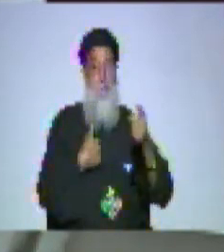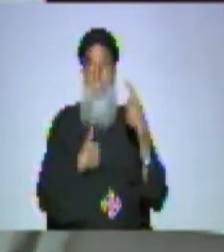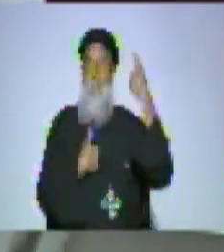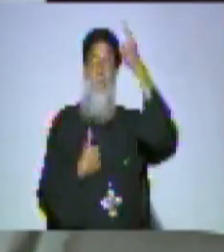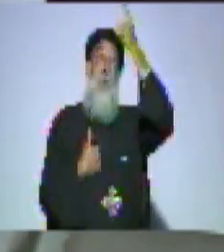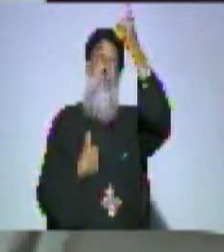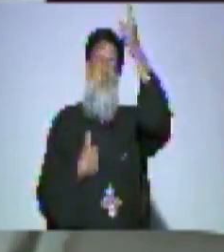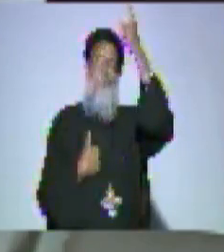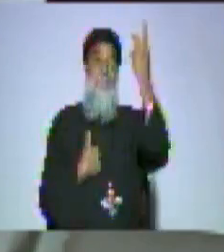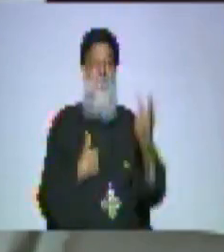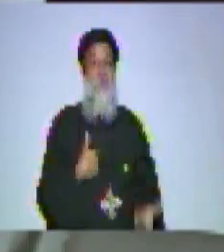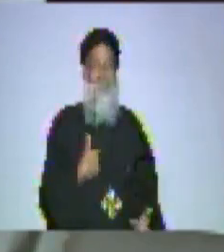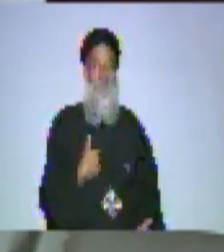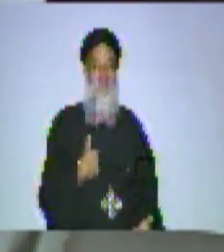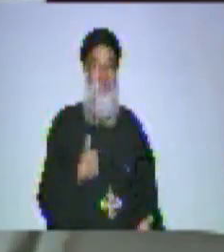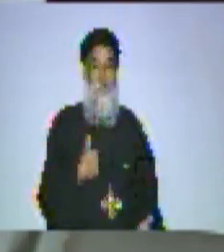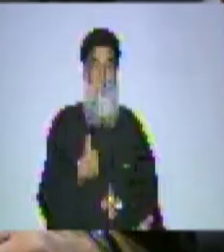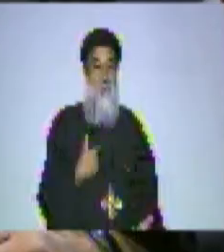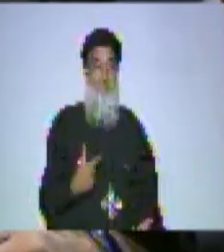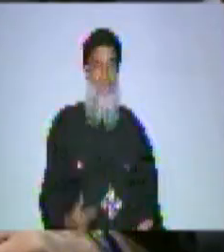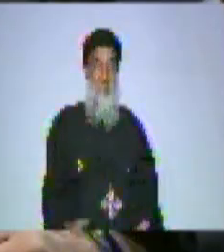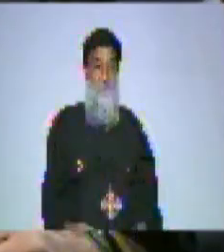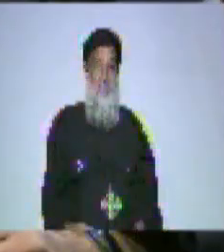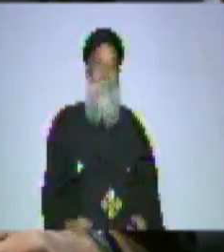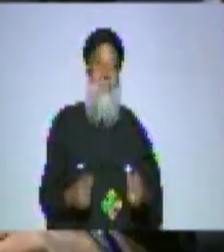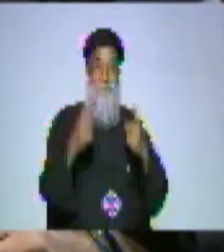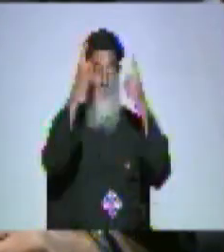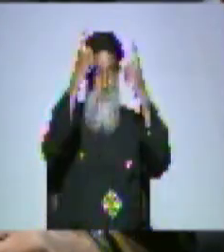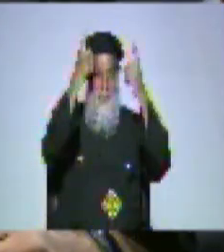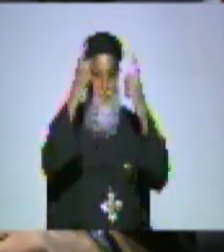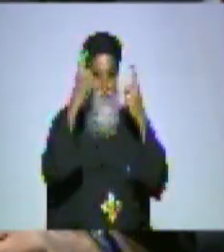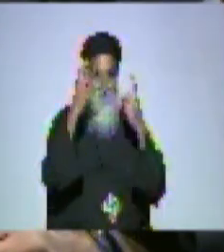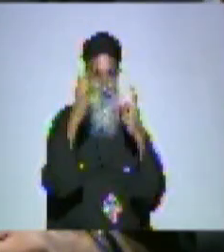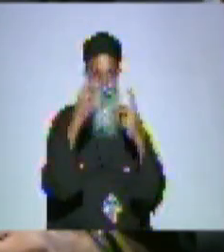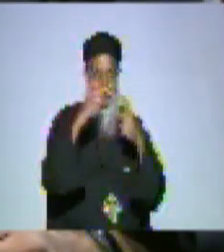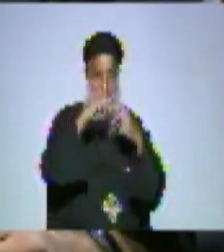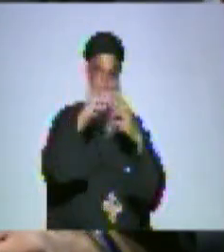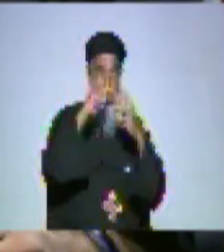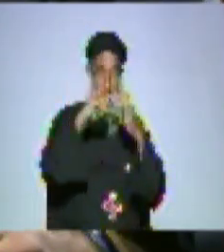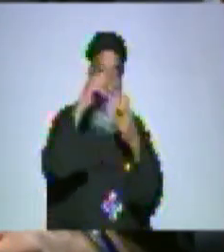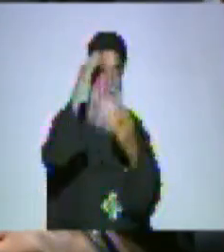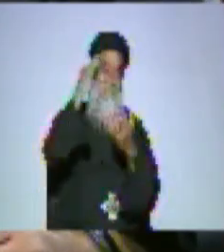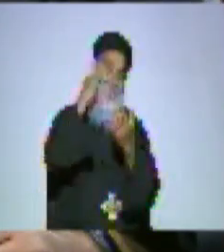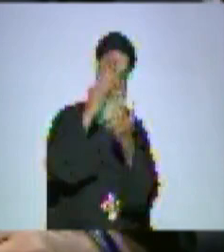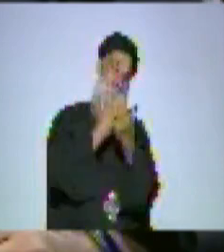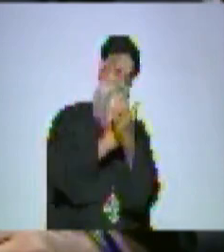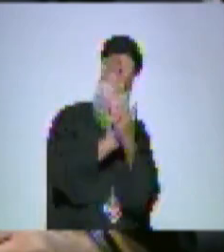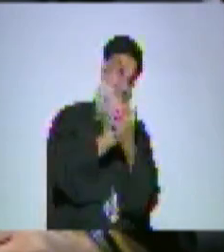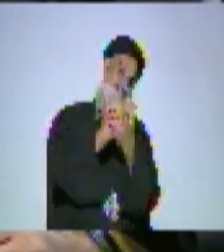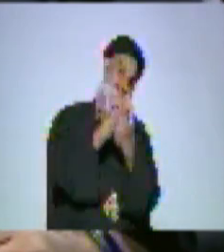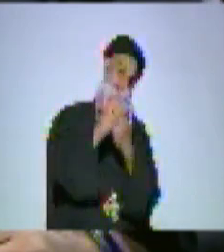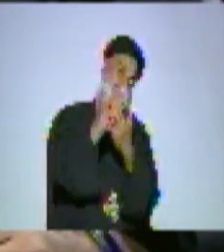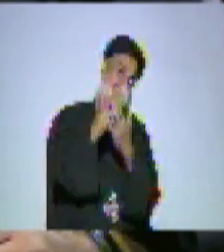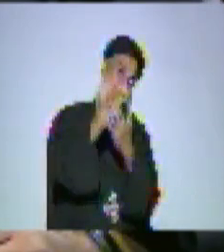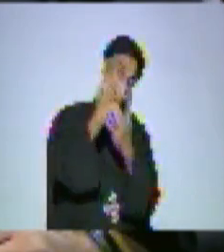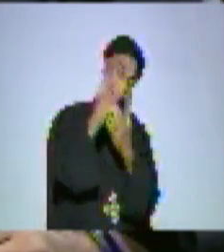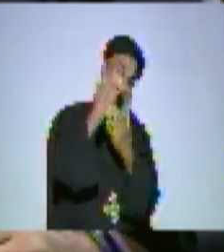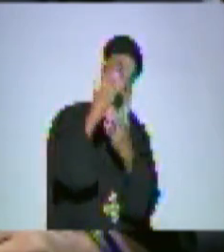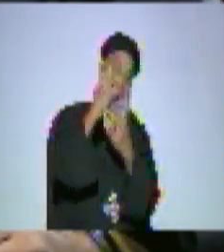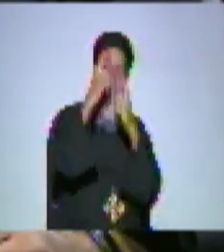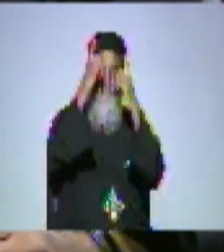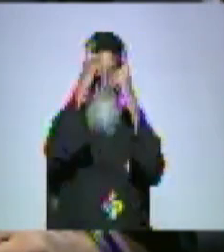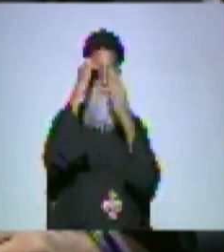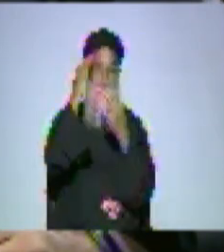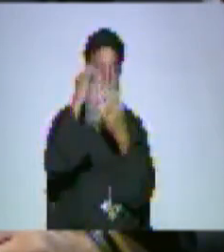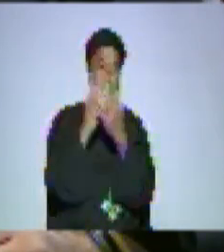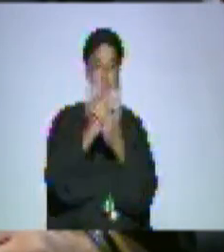قوي سيدنا يارب ارحم يا رب ارحم يا رب ارحم يعني نرد به يا رب ارحم